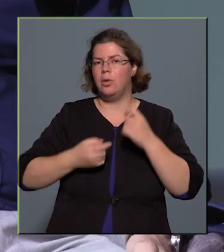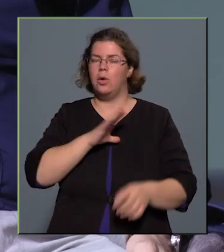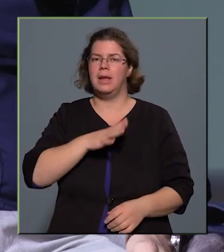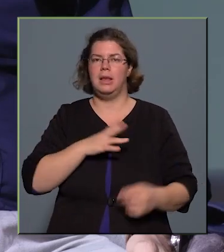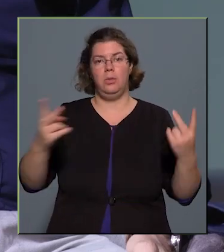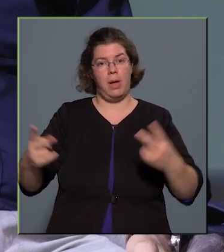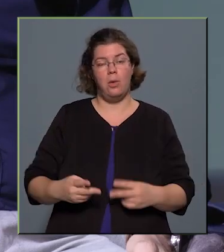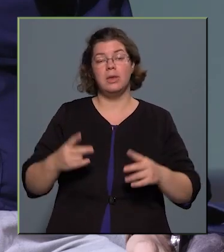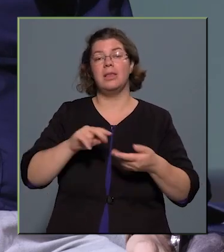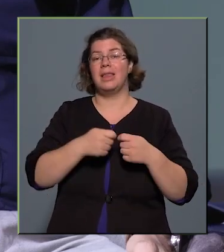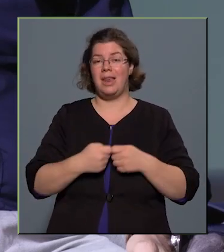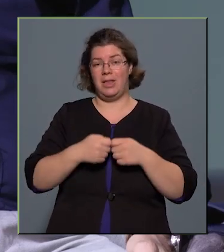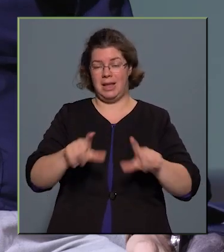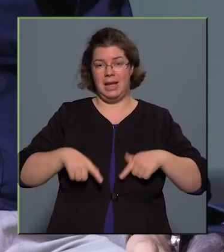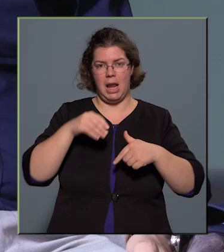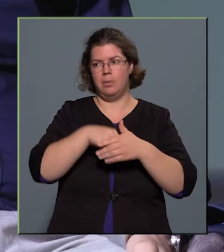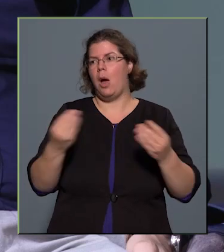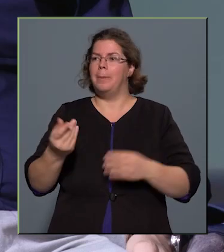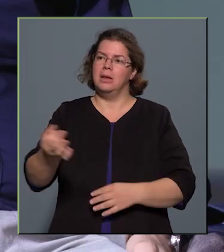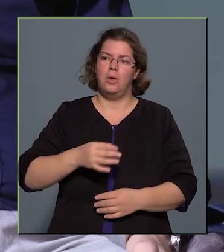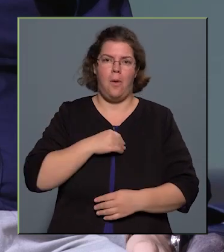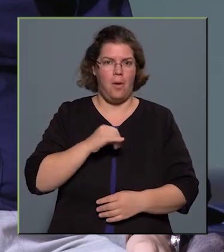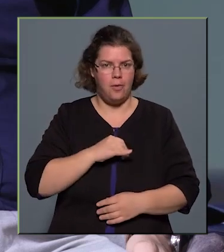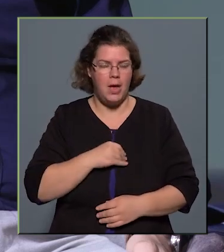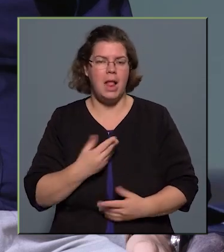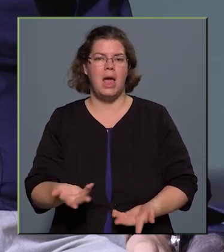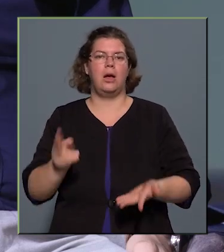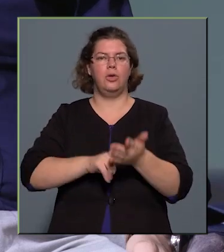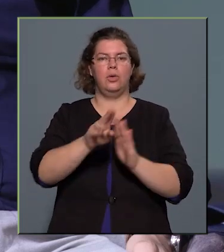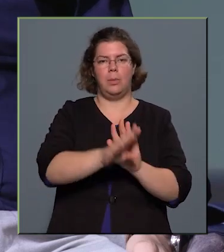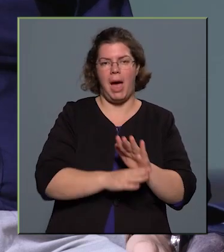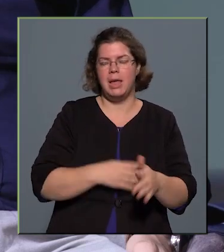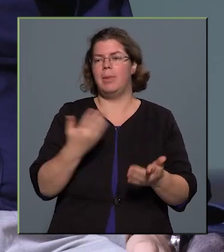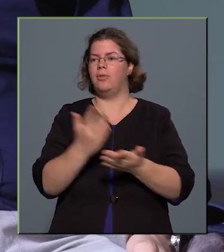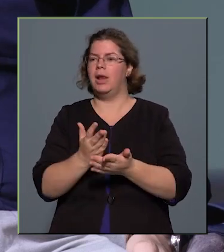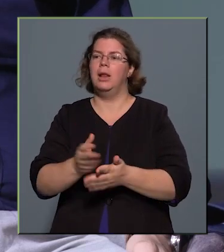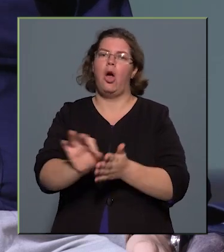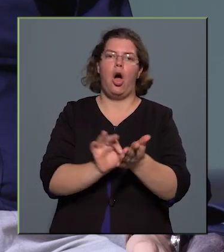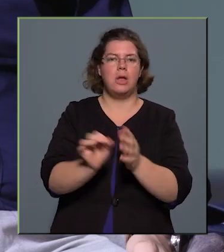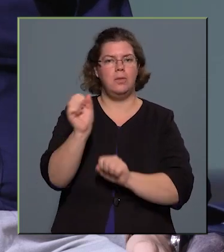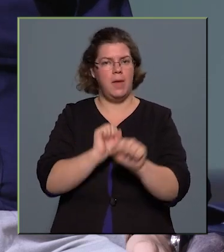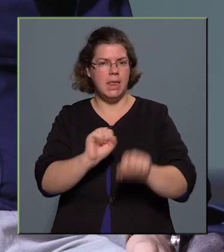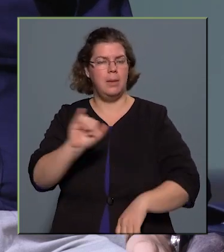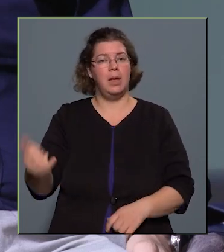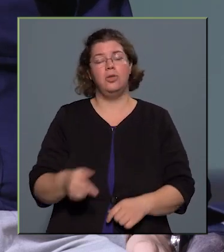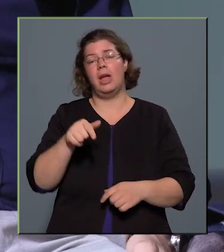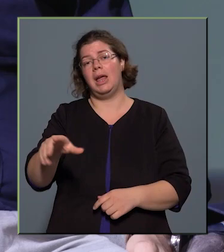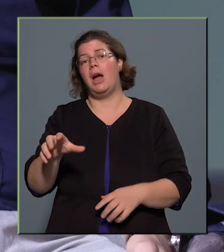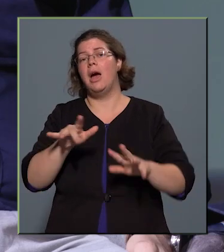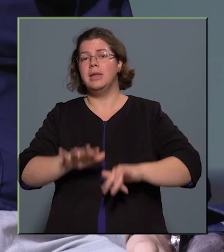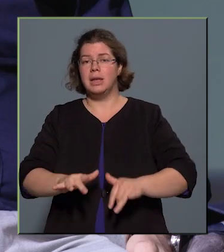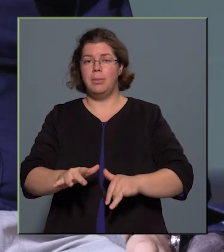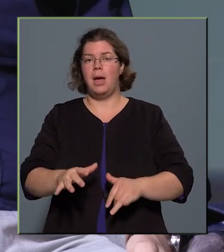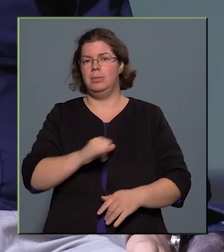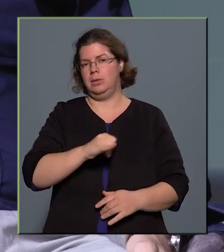a szervezeti életbe. Tehát, hogy amitől félnek, ugye egyrészt az ilyen jogszabályi megfelelések, adatvédelem, illetve nyilván ennek a kiberbiztonsági vetülete